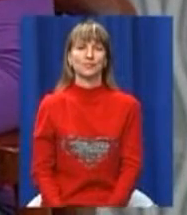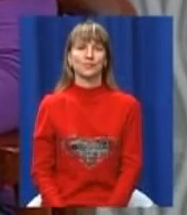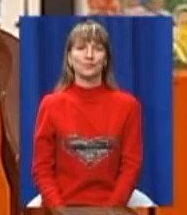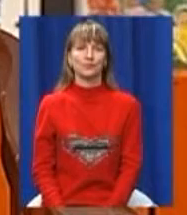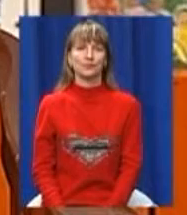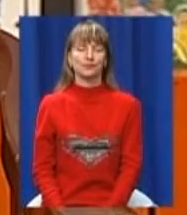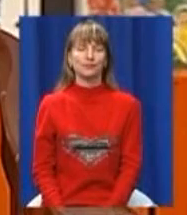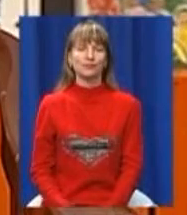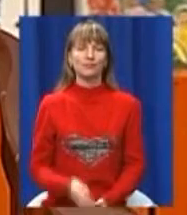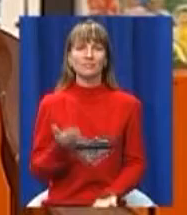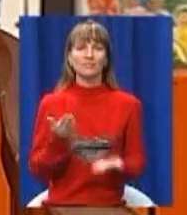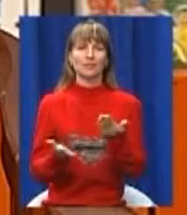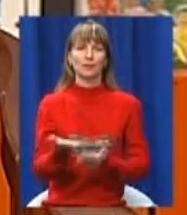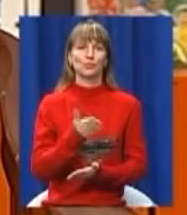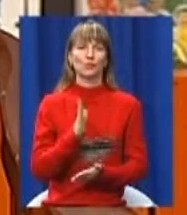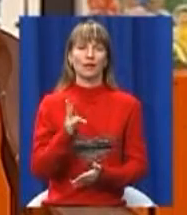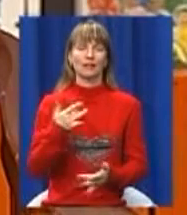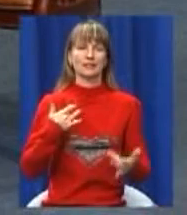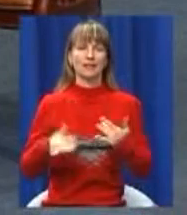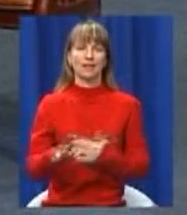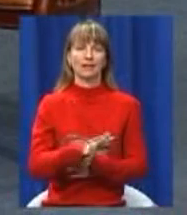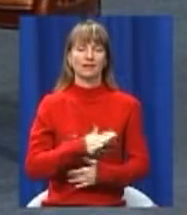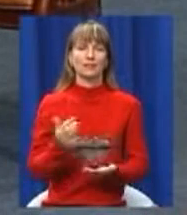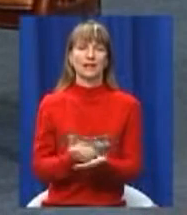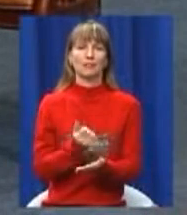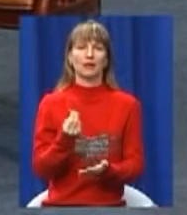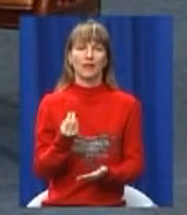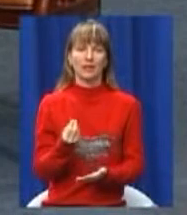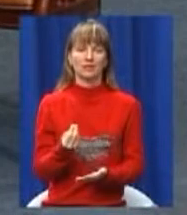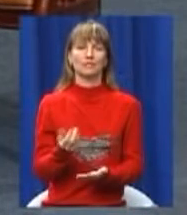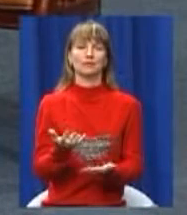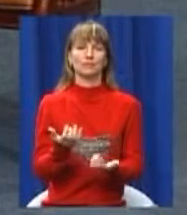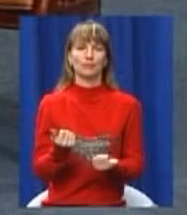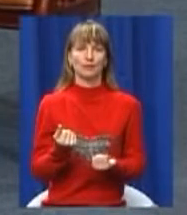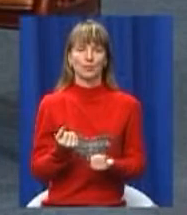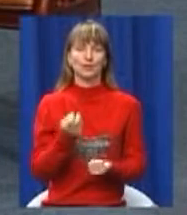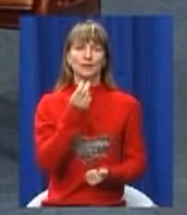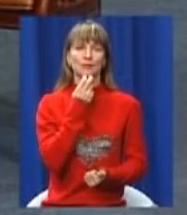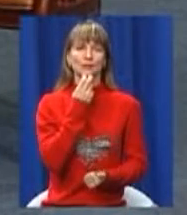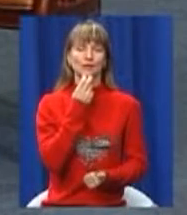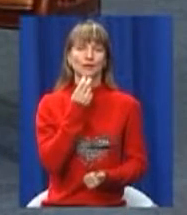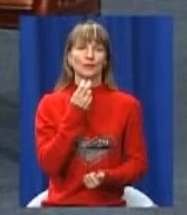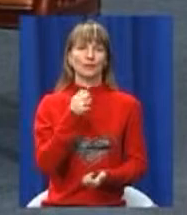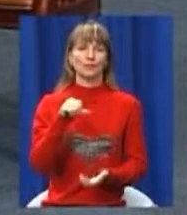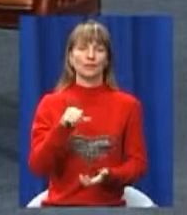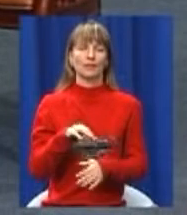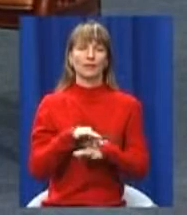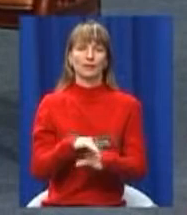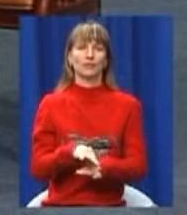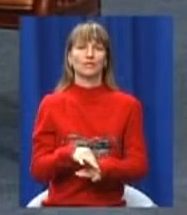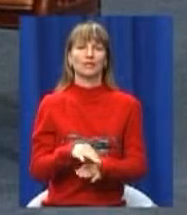занудливі, так? Напевно, вони тільки на сцені там заробляють, коли заробляють гроші, вони ведуть себе дійсно такий смішно. Ну, загалом так,